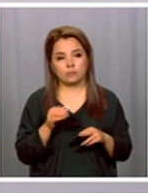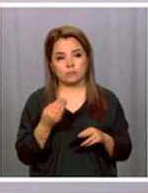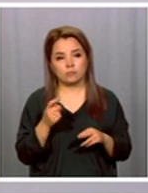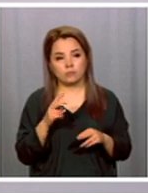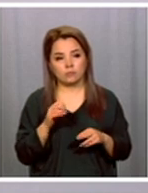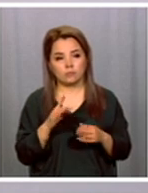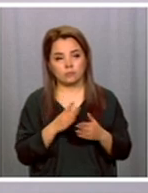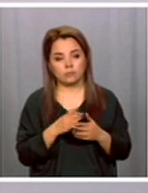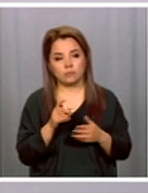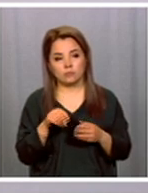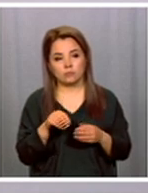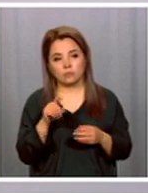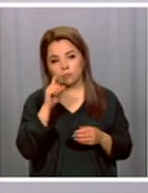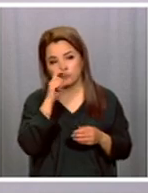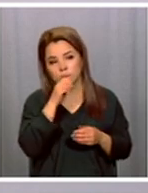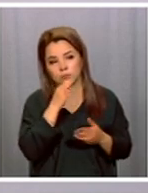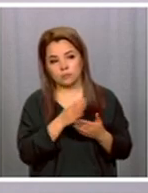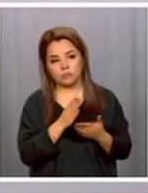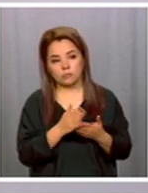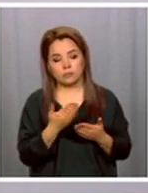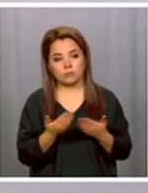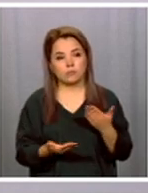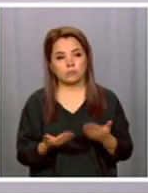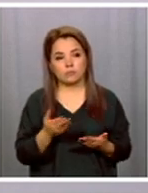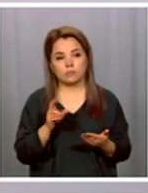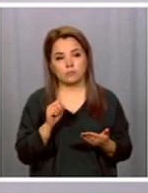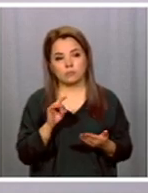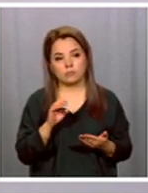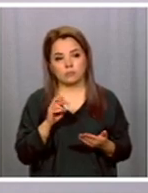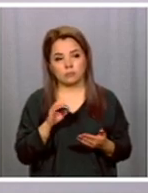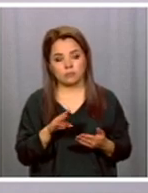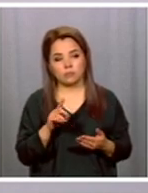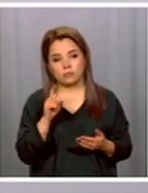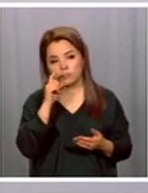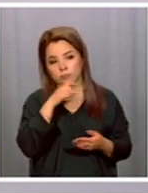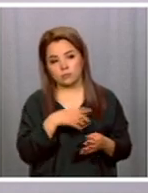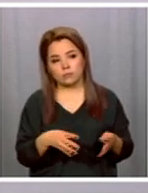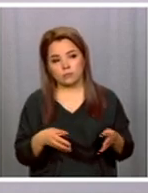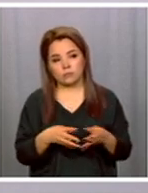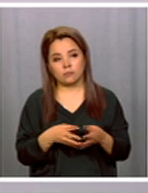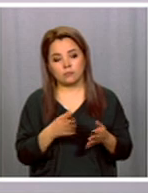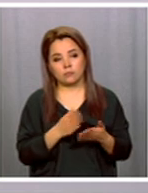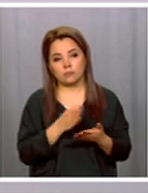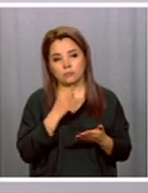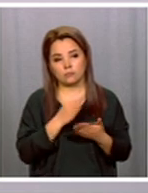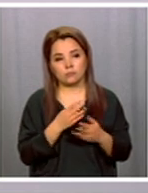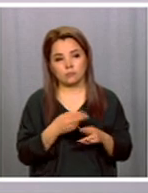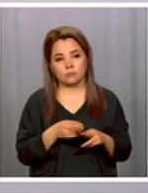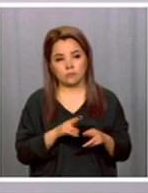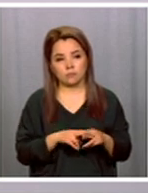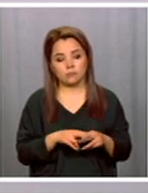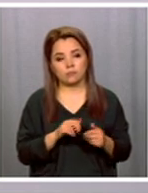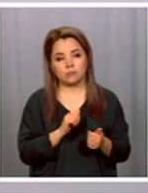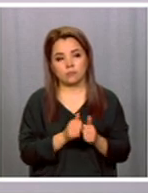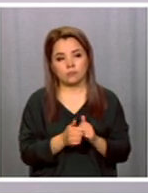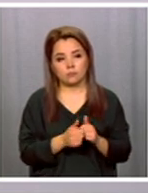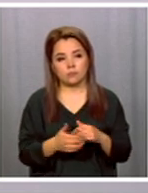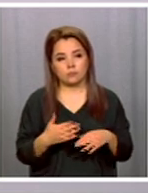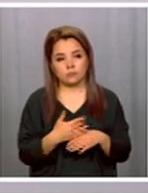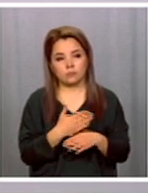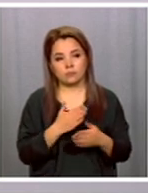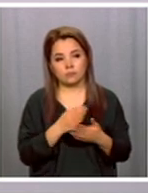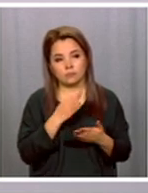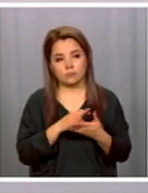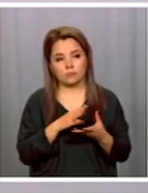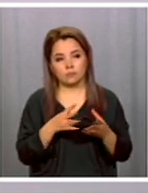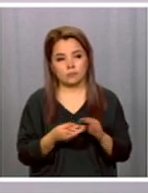тұз қышқылы түзіледі. Ал егер карбонат қышқылмен әрекеттесетін болса, алмасу реакциясы жүріп,